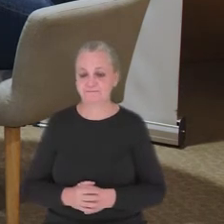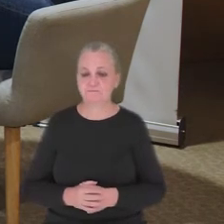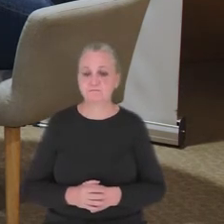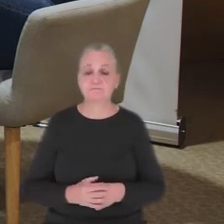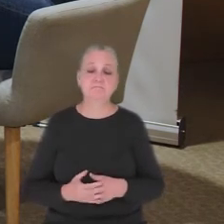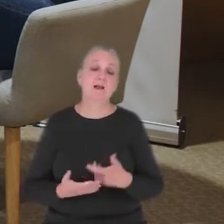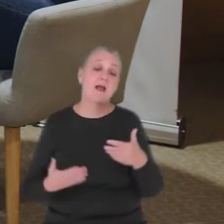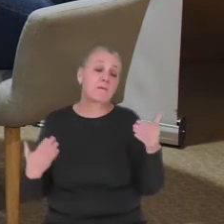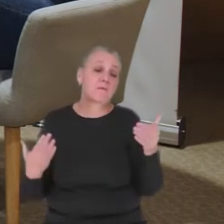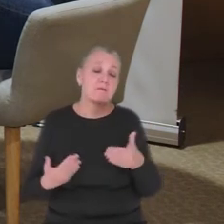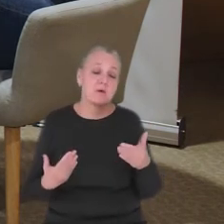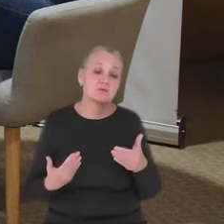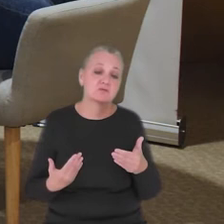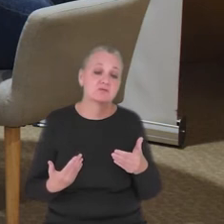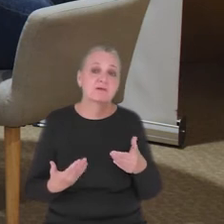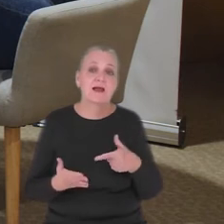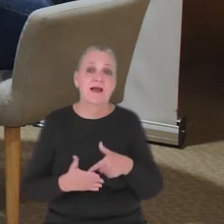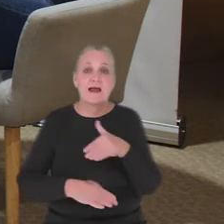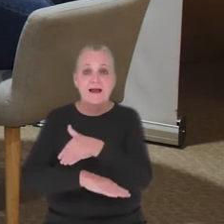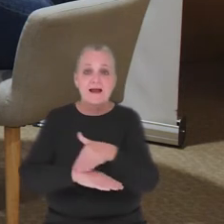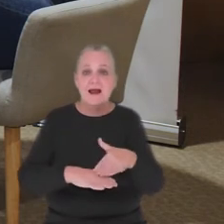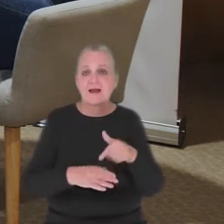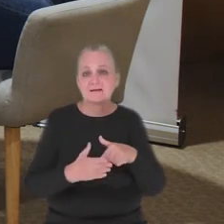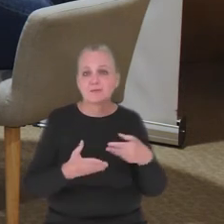A gdzieś tam, no bo granica jest płynna.